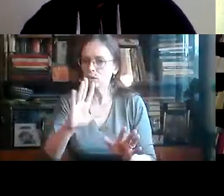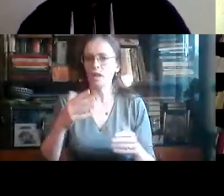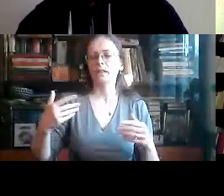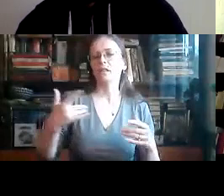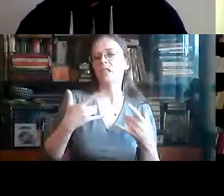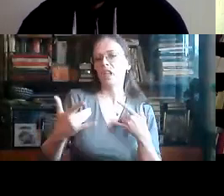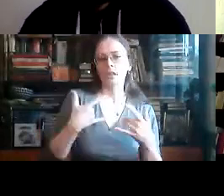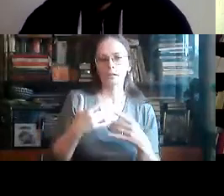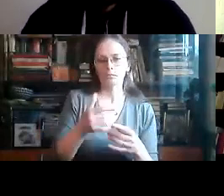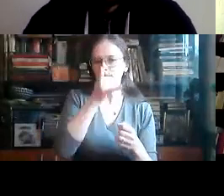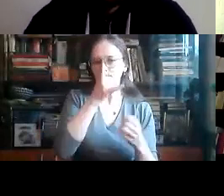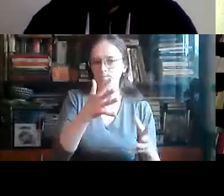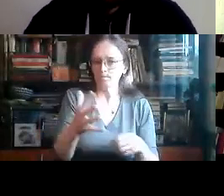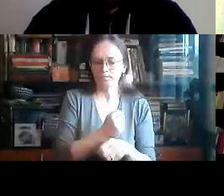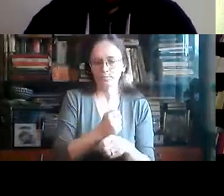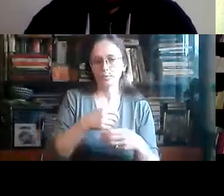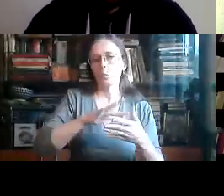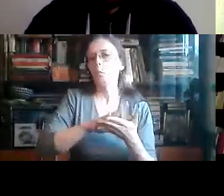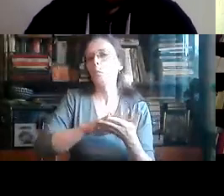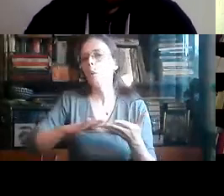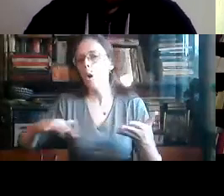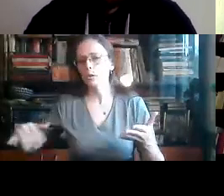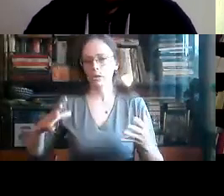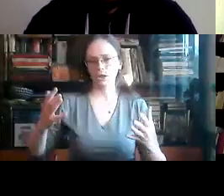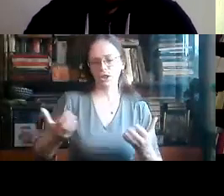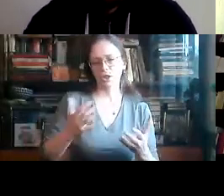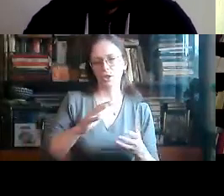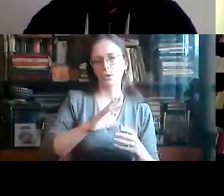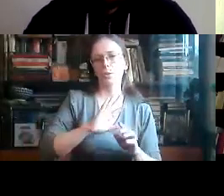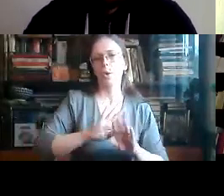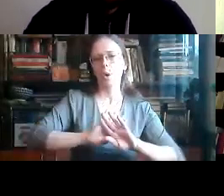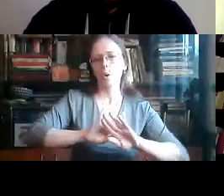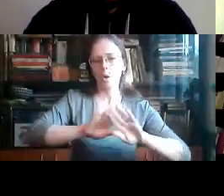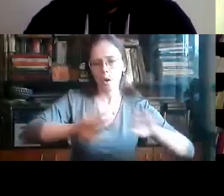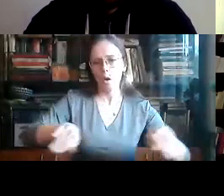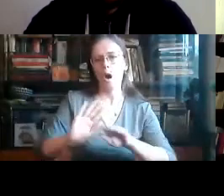вот этот карантин, эту пандемию, и, вероятно, какие-то